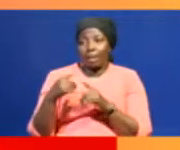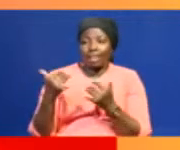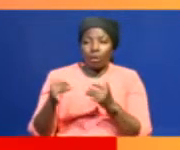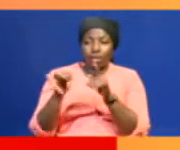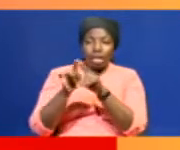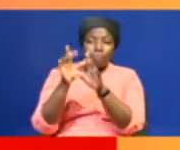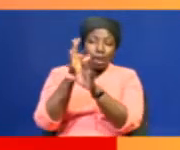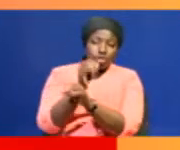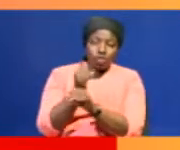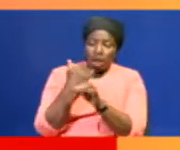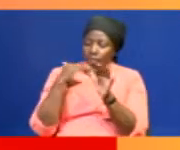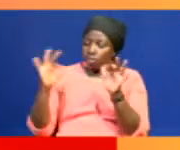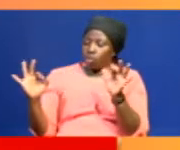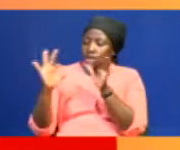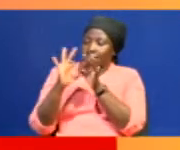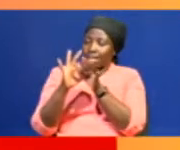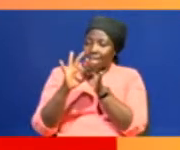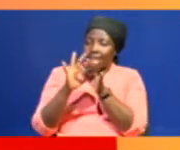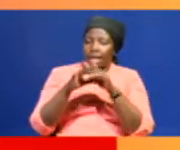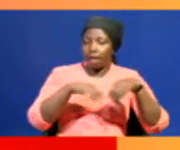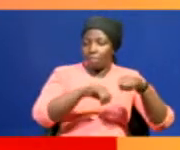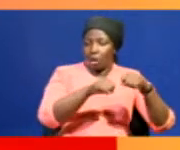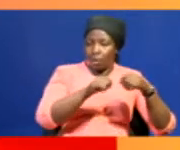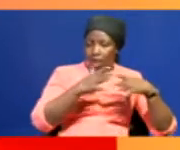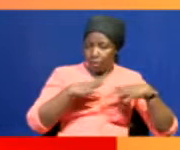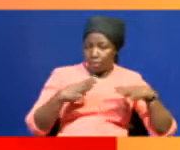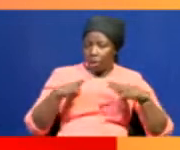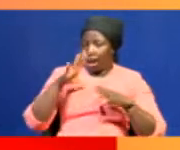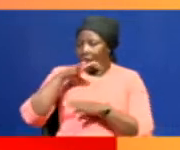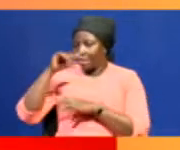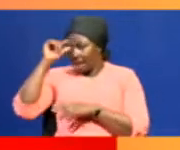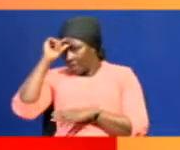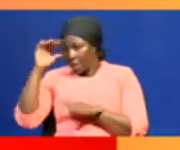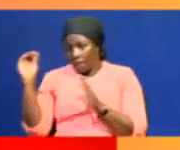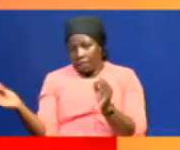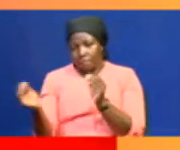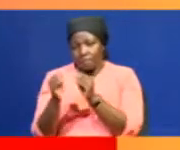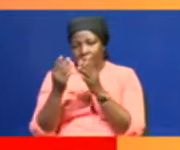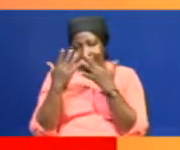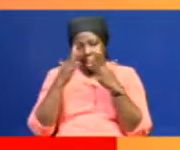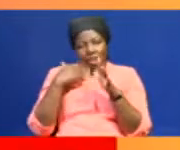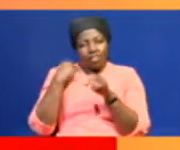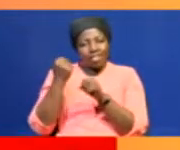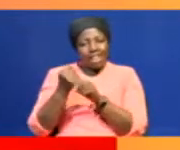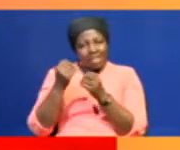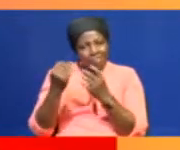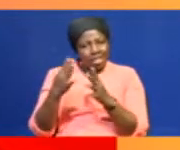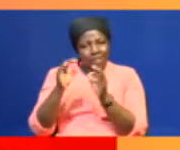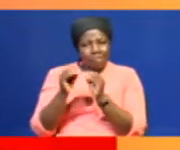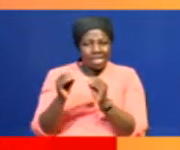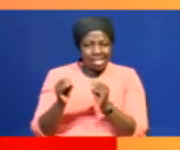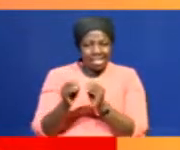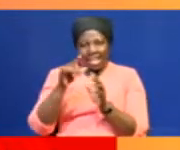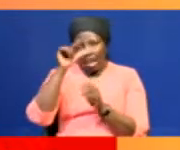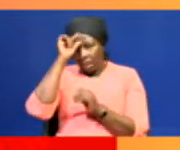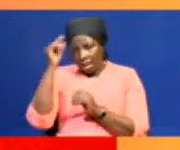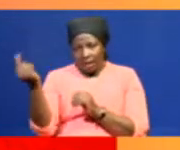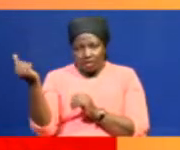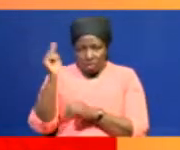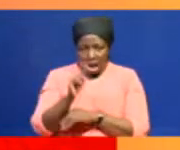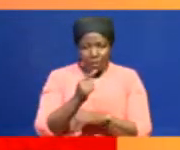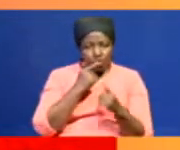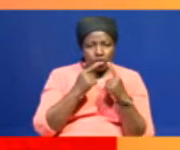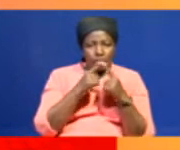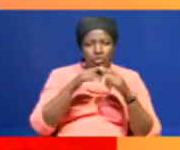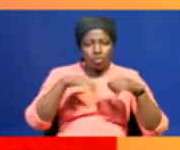tumeweka ile bridge between bodaboda na serikali, wameweza kukaa pamoja, tumeweza kufanya forums mingi, viongozi wa serikali wamekuja, tumewaongelesha